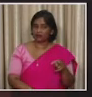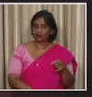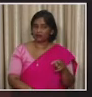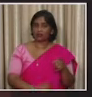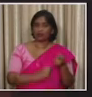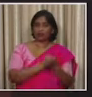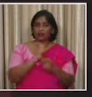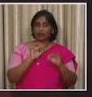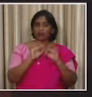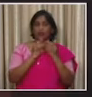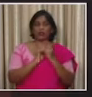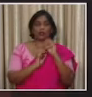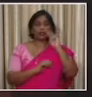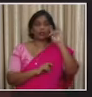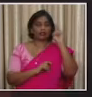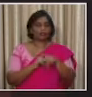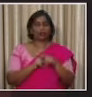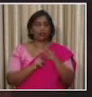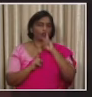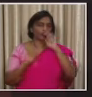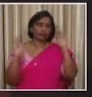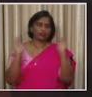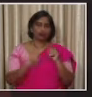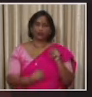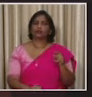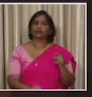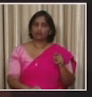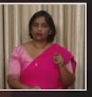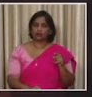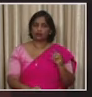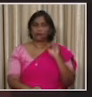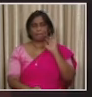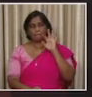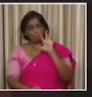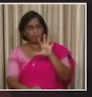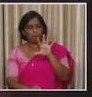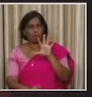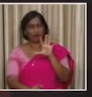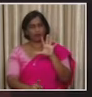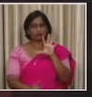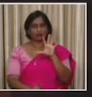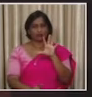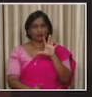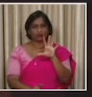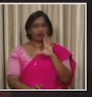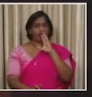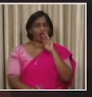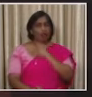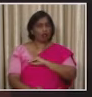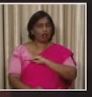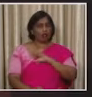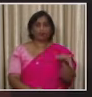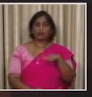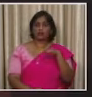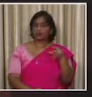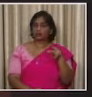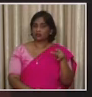ගොවි පවුල් 30000ක් කිව්වහම දල වශයෙන් පහකට බැලුවොත් ප්‍රතිලාභී ප්‍රජාව